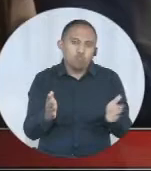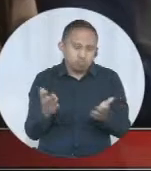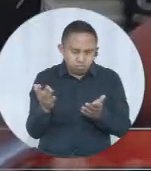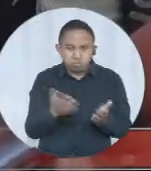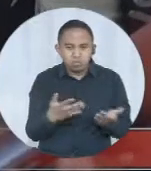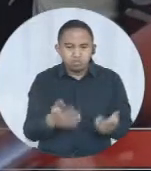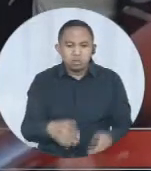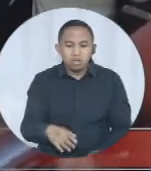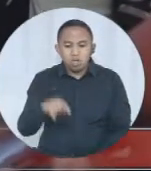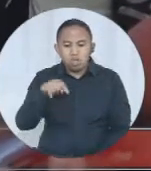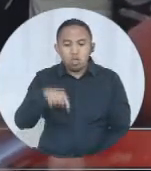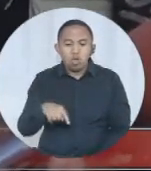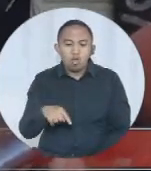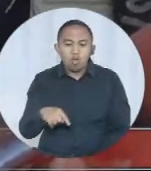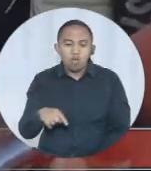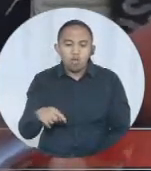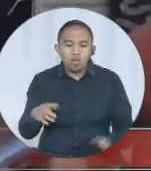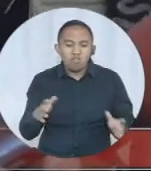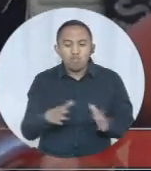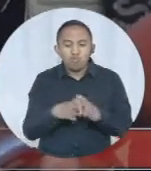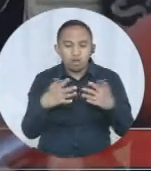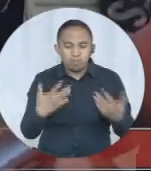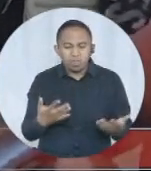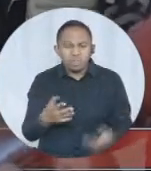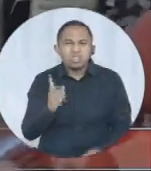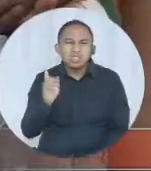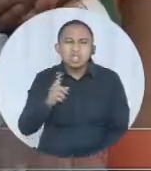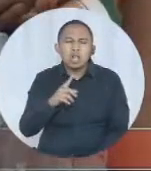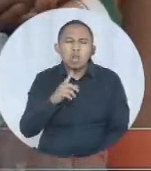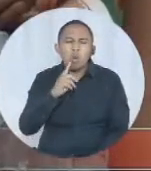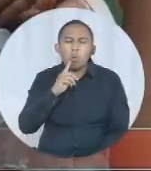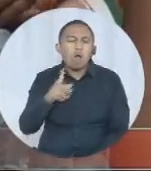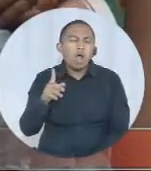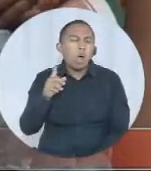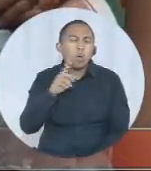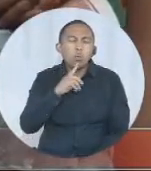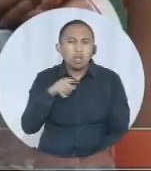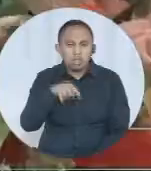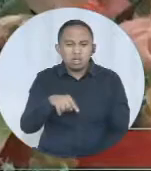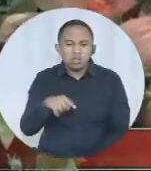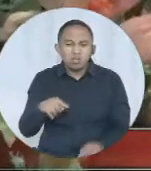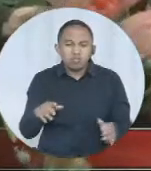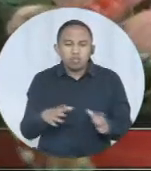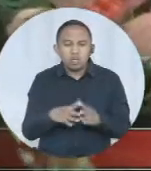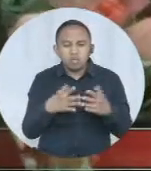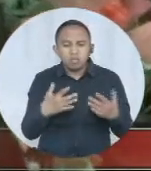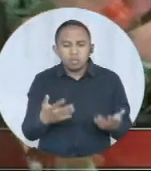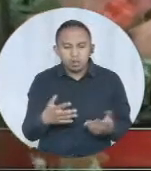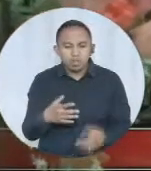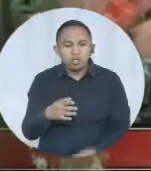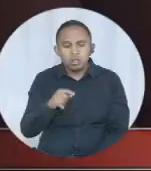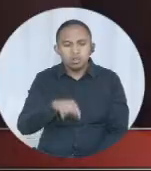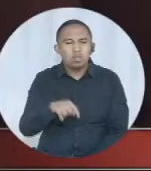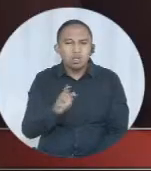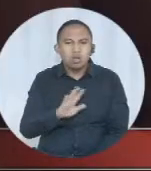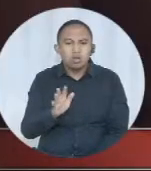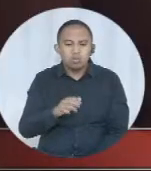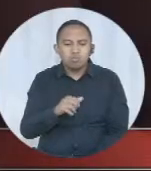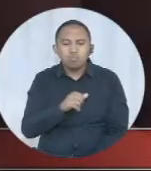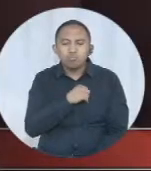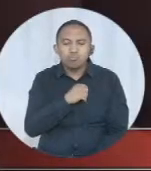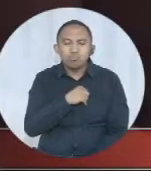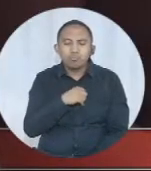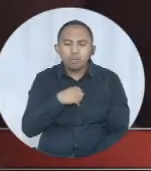congrès ty an, satria misy manao dika vilany hoe congrès régional le fa tena mbola hoe fameloma maso